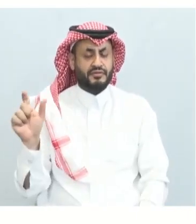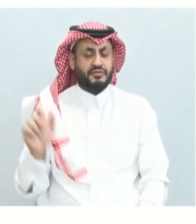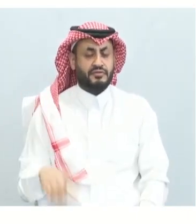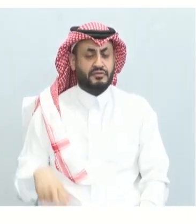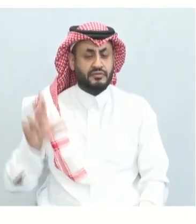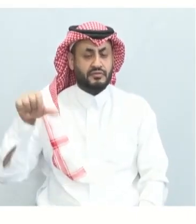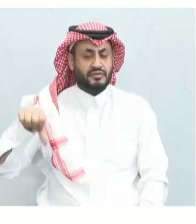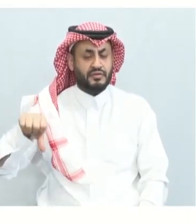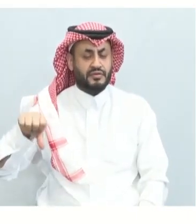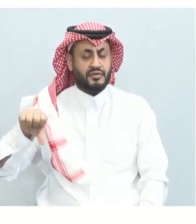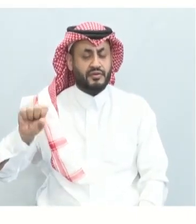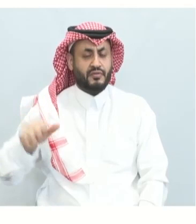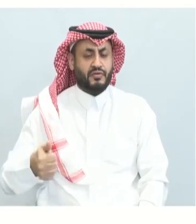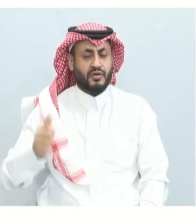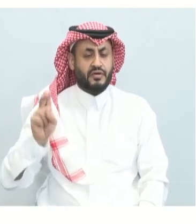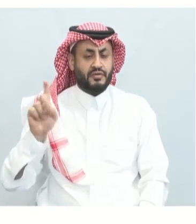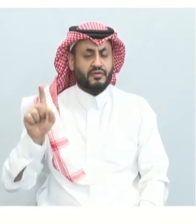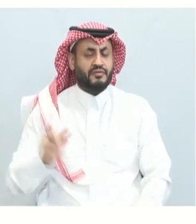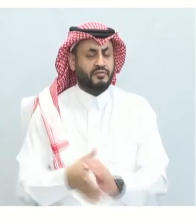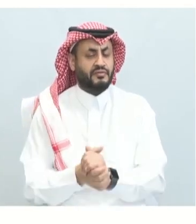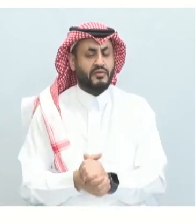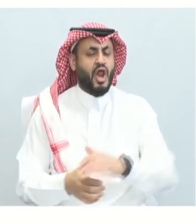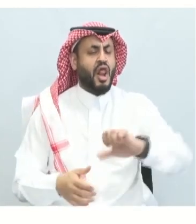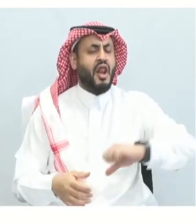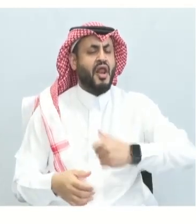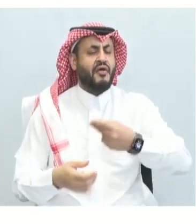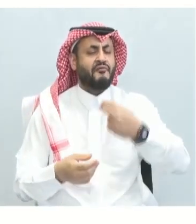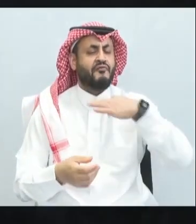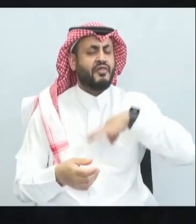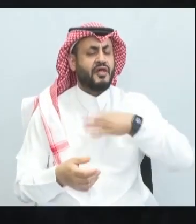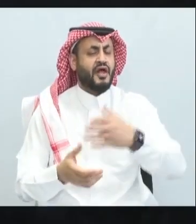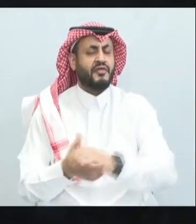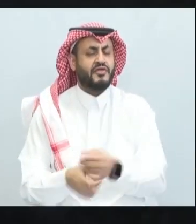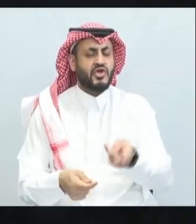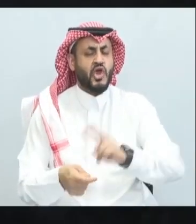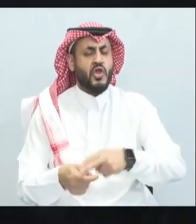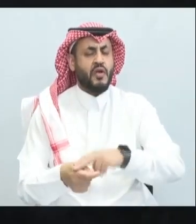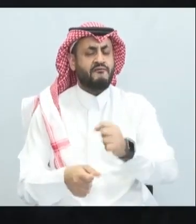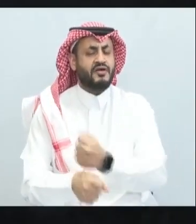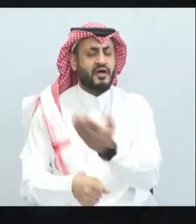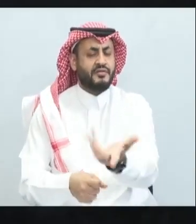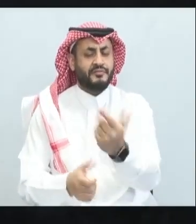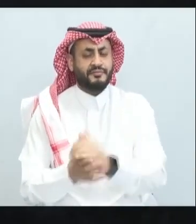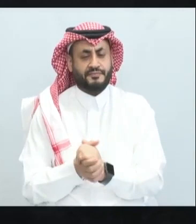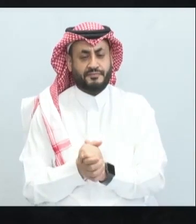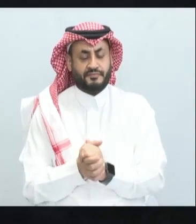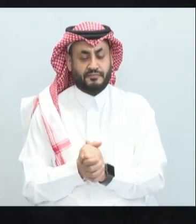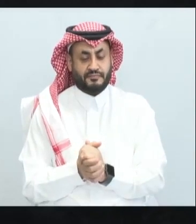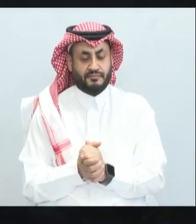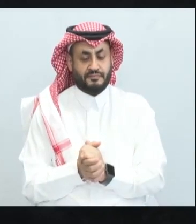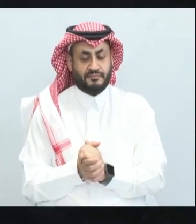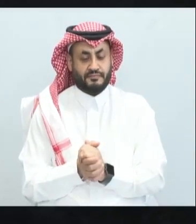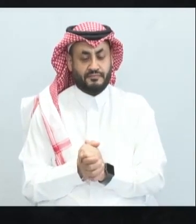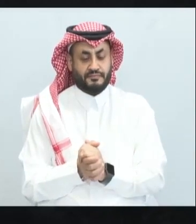السنن الرواتب ما الفضل المترتب على من يحافظ على هذه هذه السنن السنن